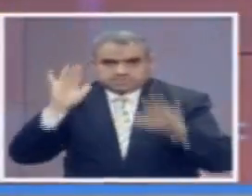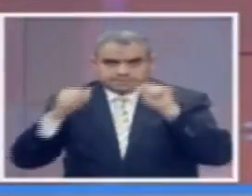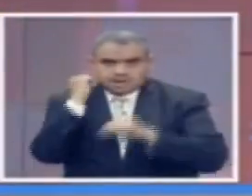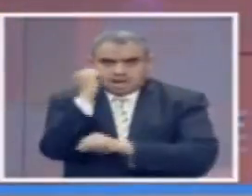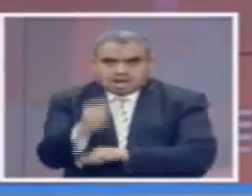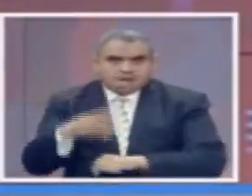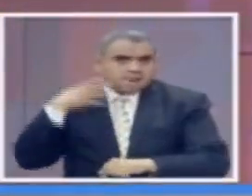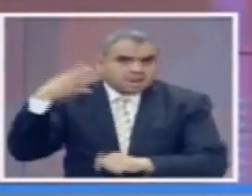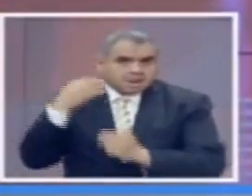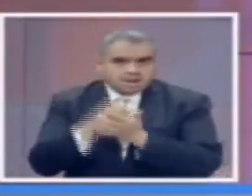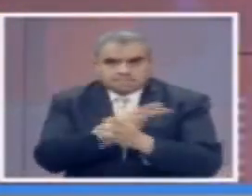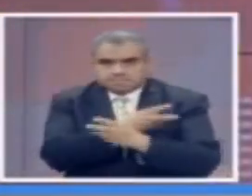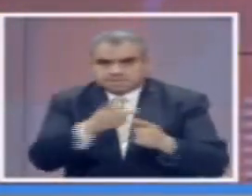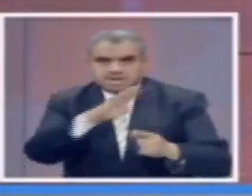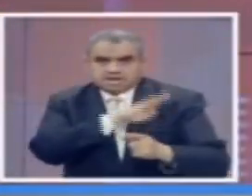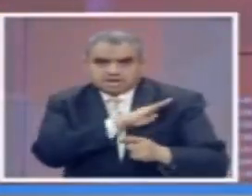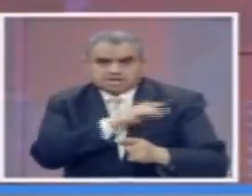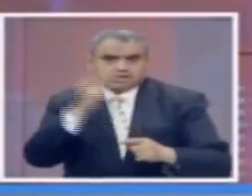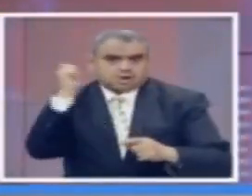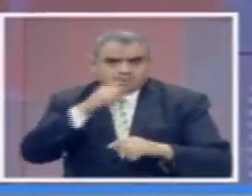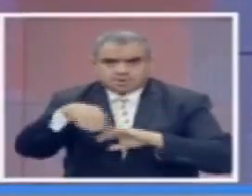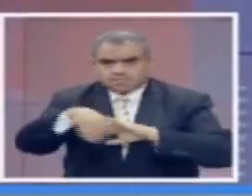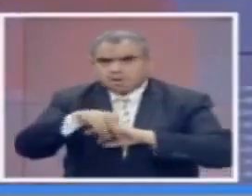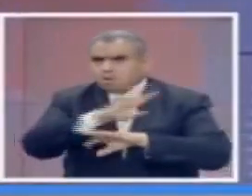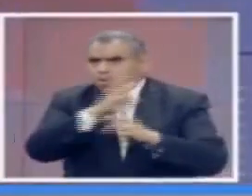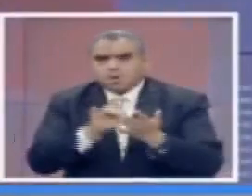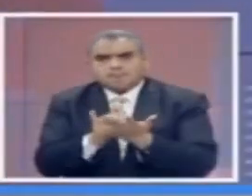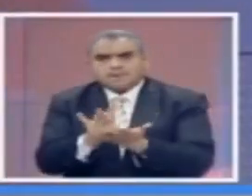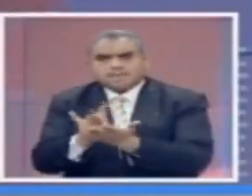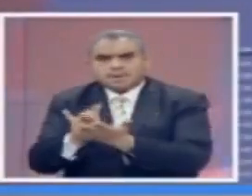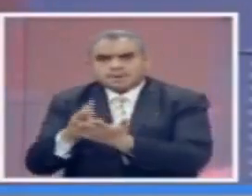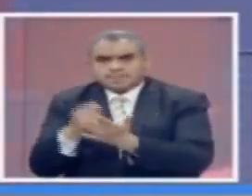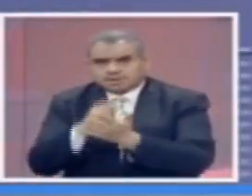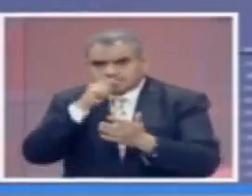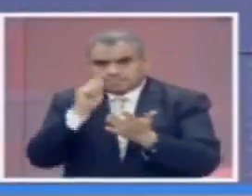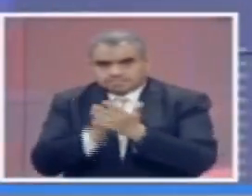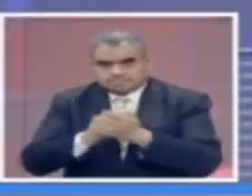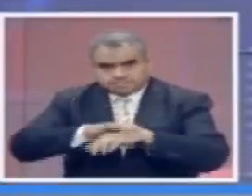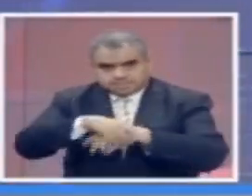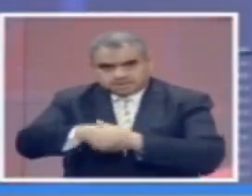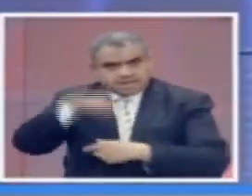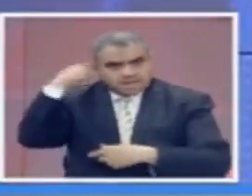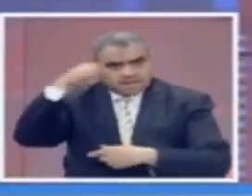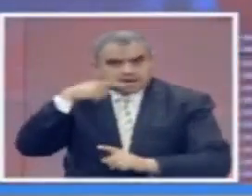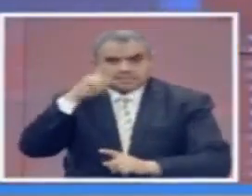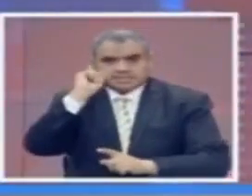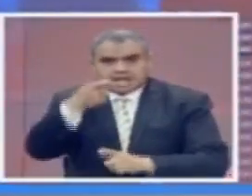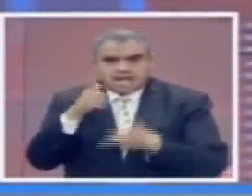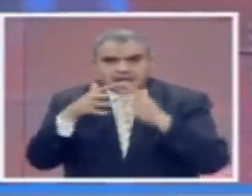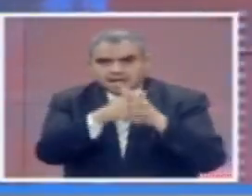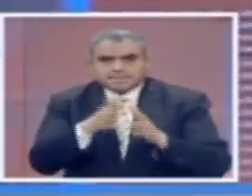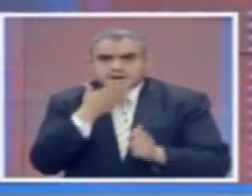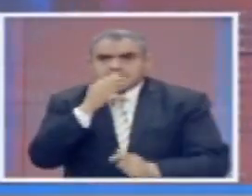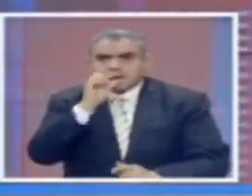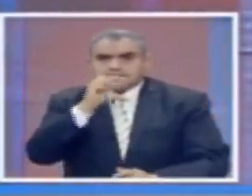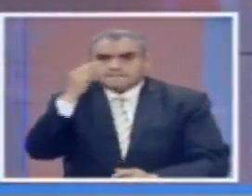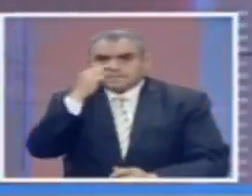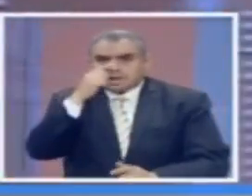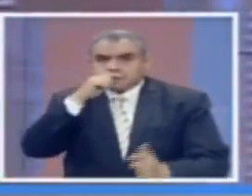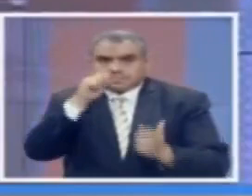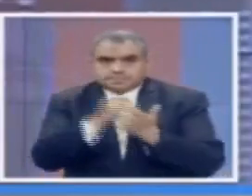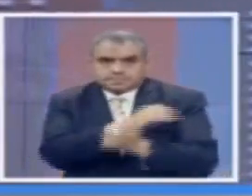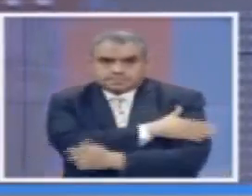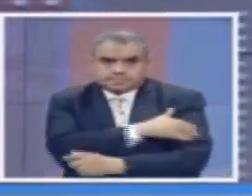ليبيا بما يشمل القوات العسكرية والمرتزقة، في موقف حازم لإدارة الرئيس الأمريكي جو بايدن. وأكدت